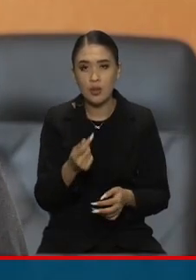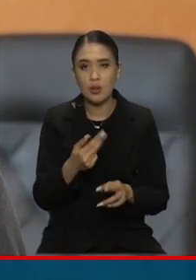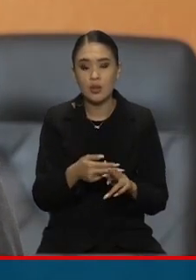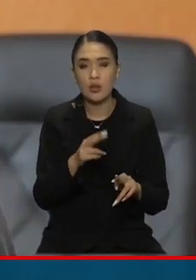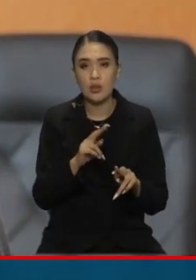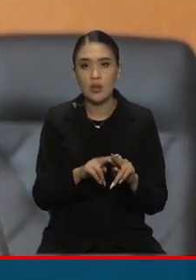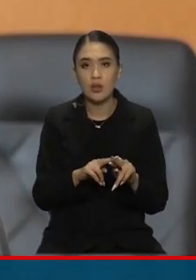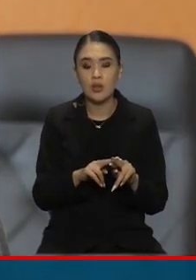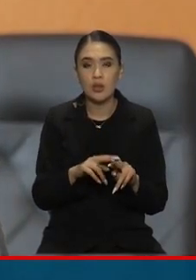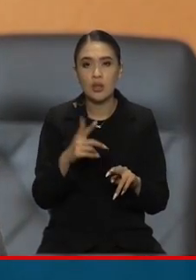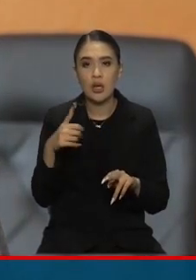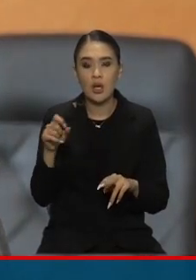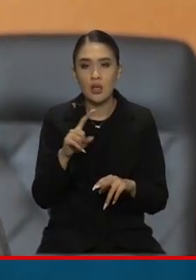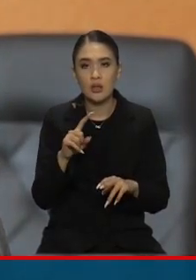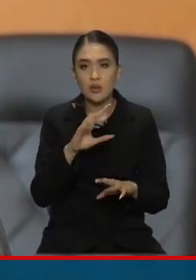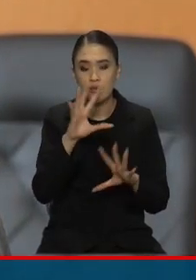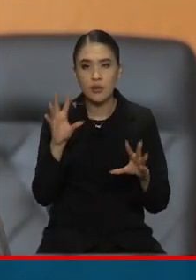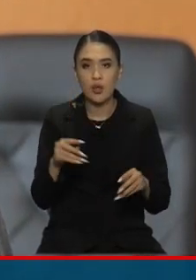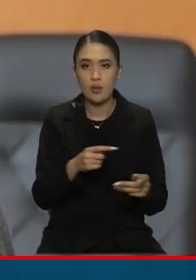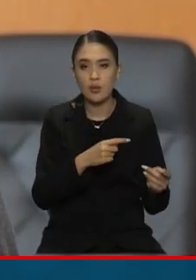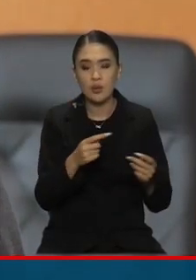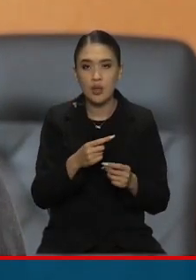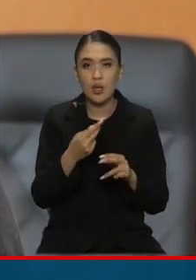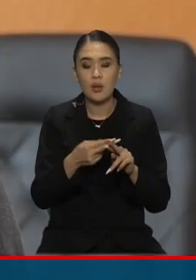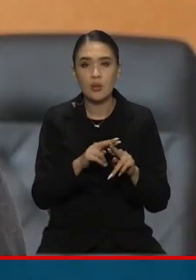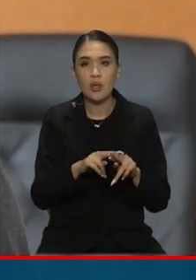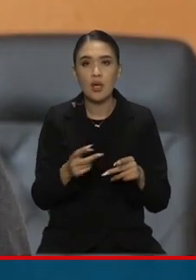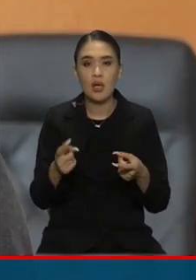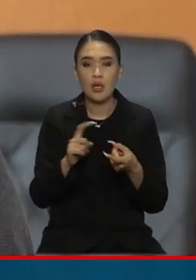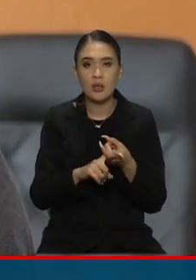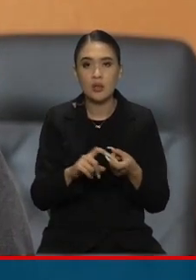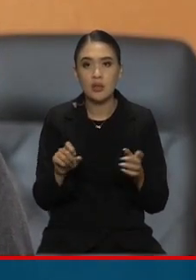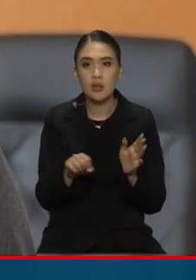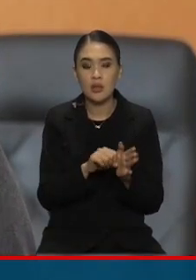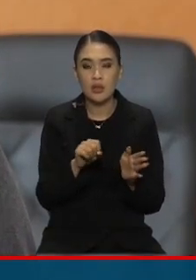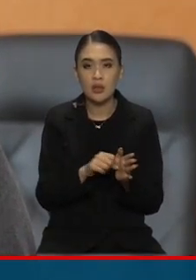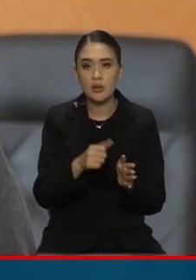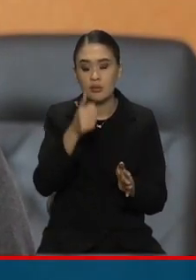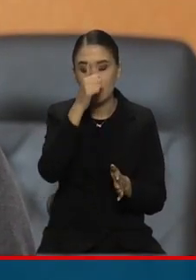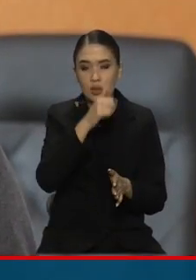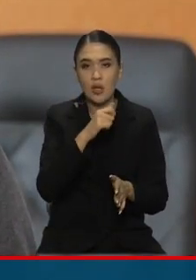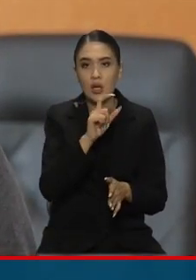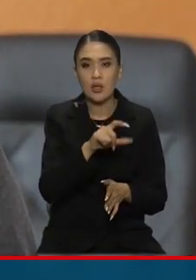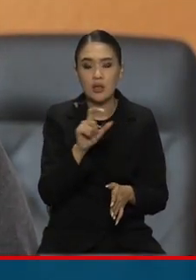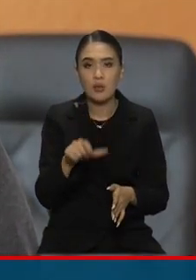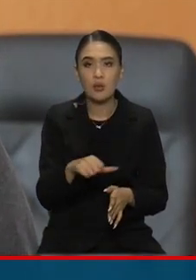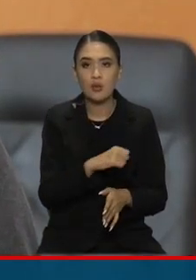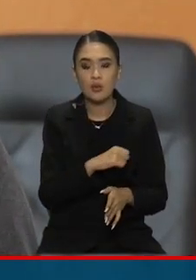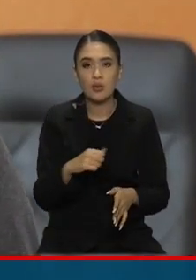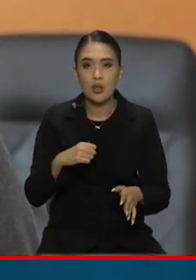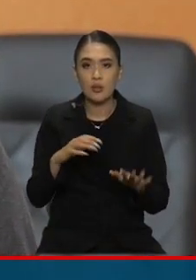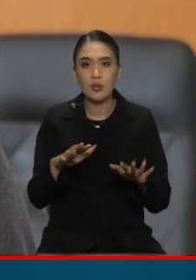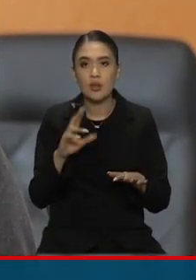көбісі осы газды тұтынумен айналысып жатыр. Сондықтан и оған қоса жаңа айтып өткендей, қыс мезгілінде азаматтар өздерінің жекеменшік